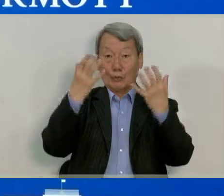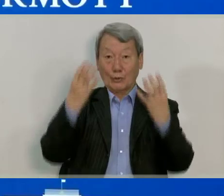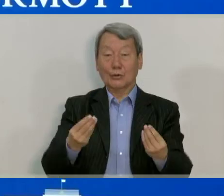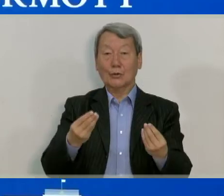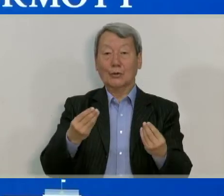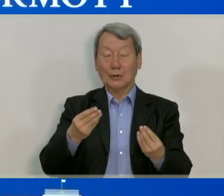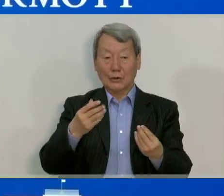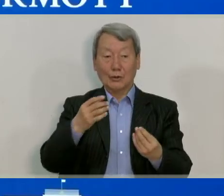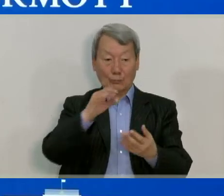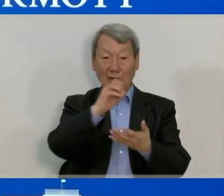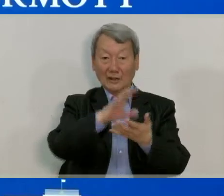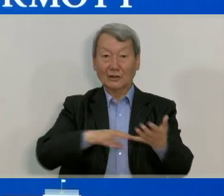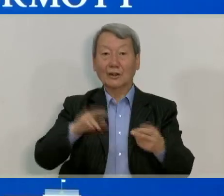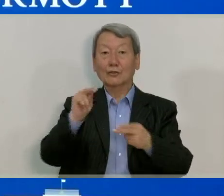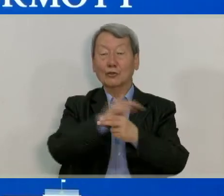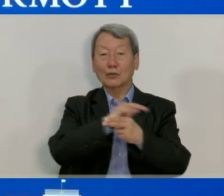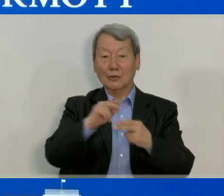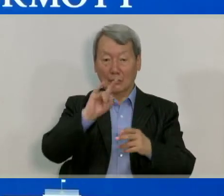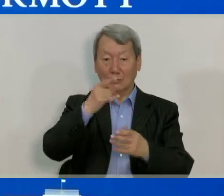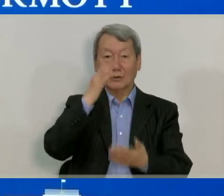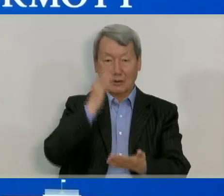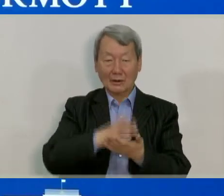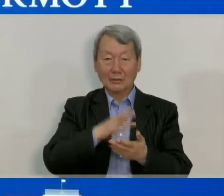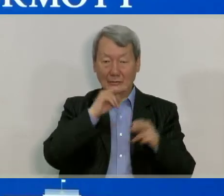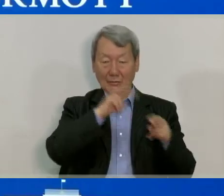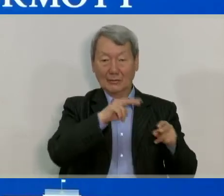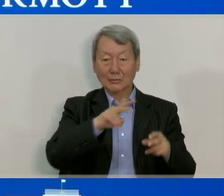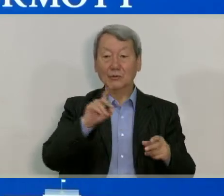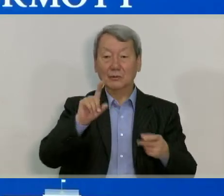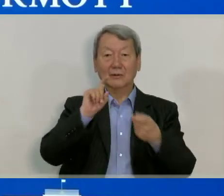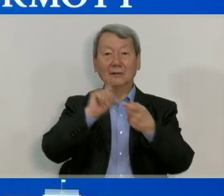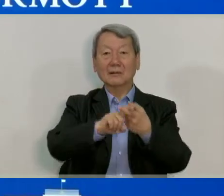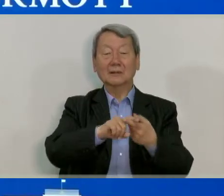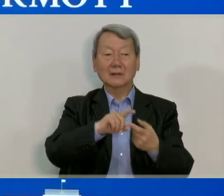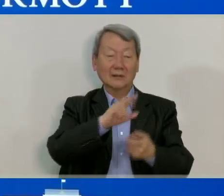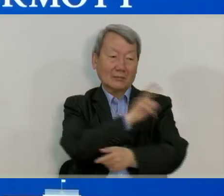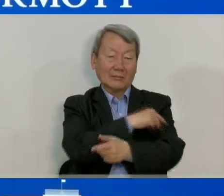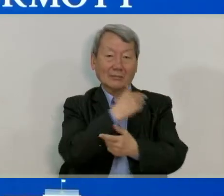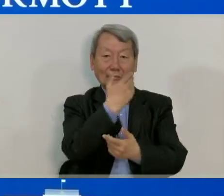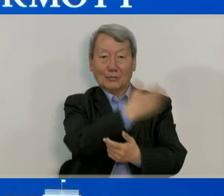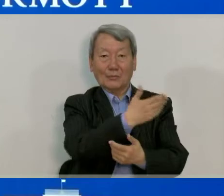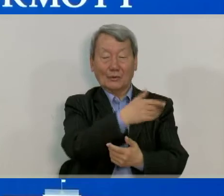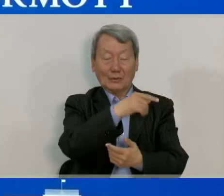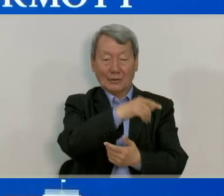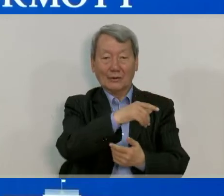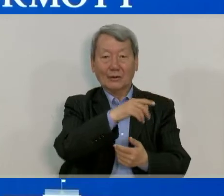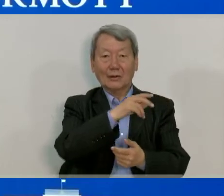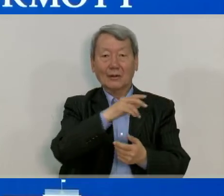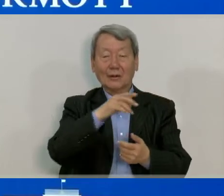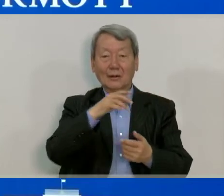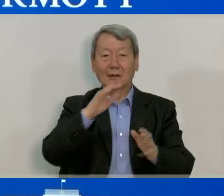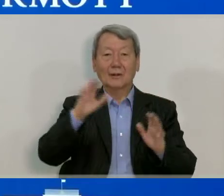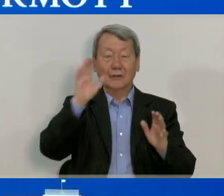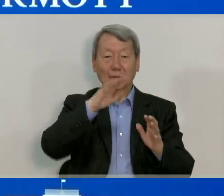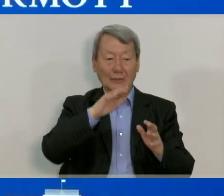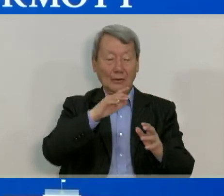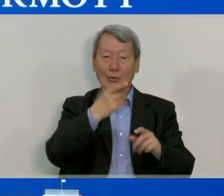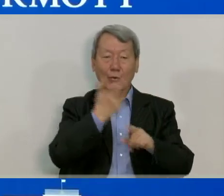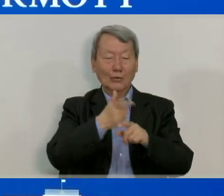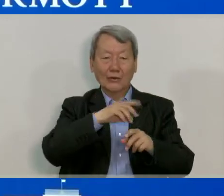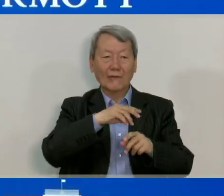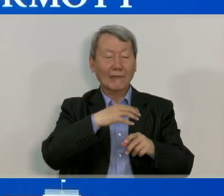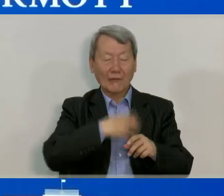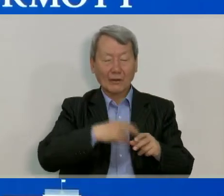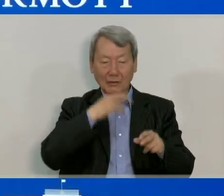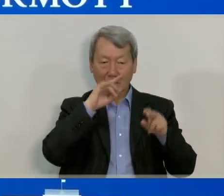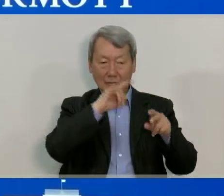дагы дарыланып турган балдарыбыз бар. Мына инфекция ооруканасынан ал жерде тыкыр аябай көзөмөл жүрүп, ал